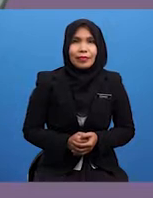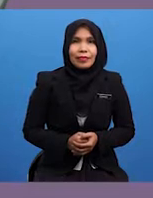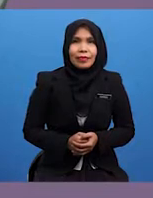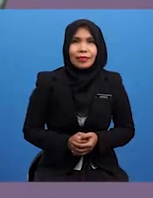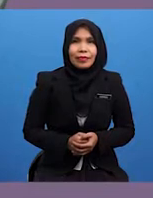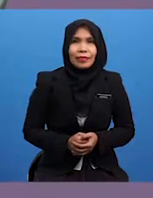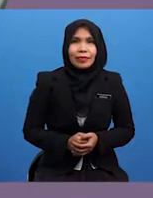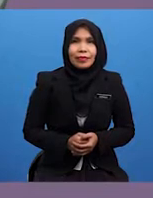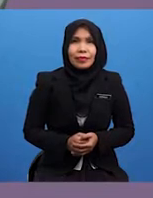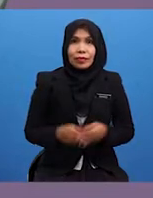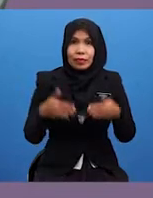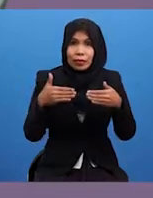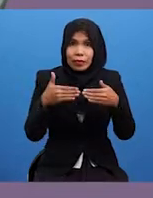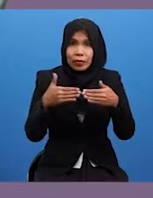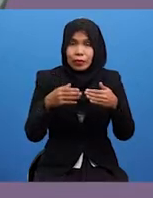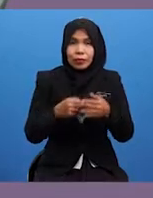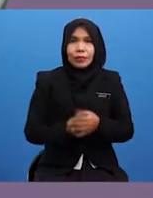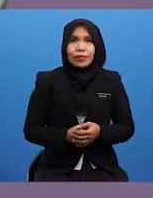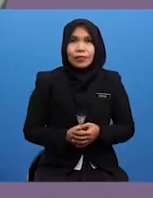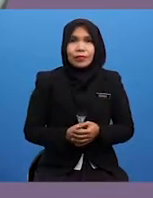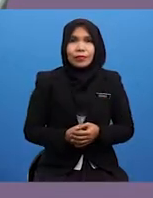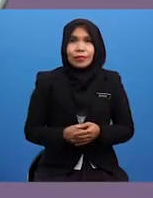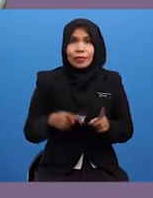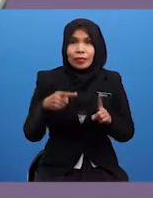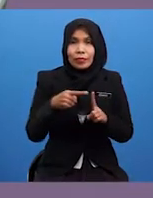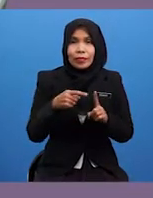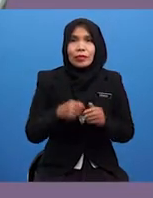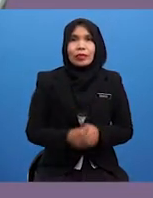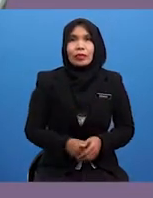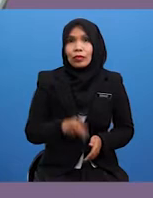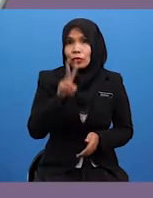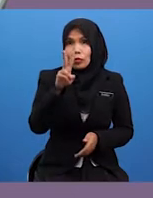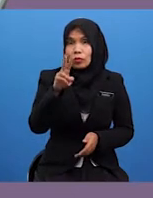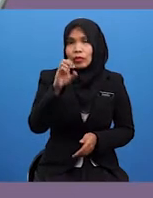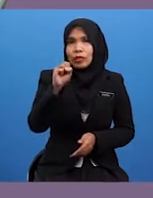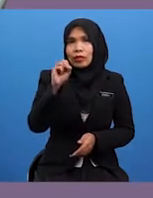Kemudian, kita sambungkan ke 2 sel kering.